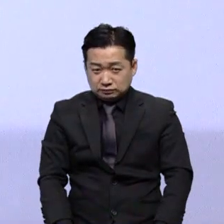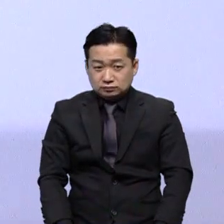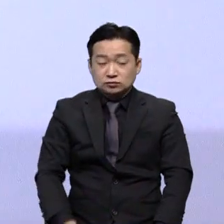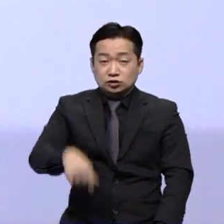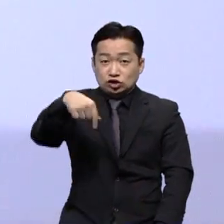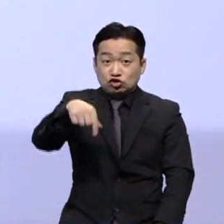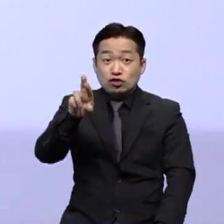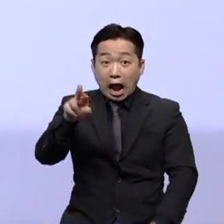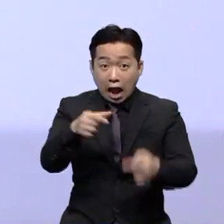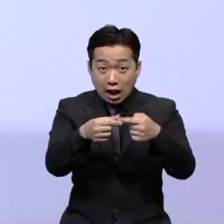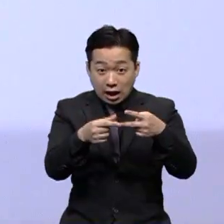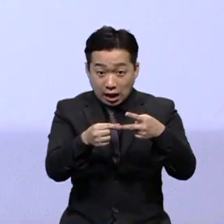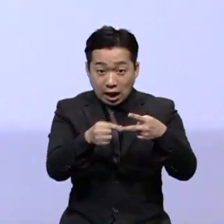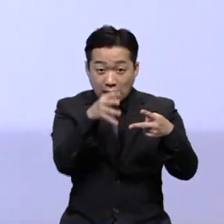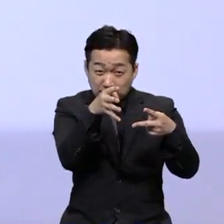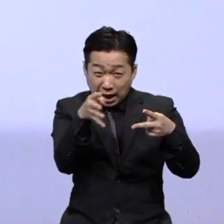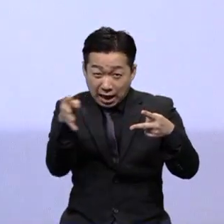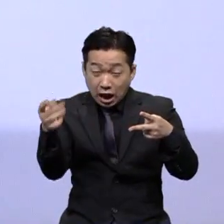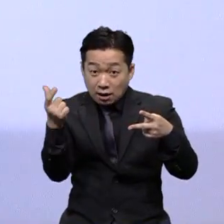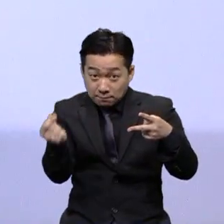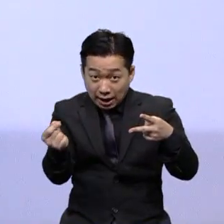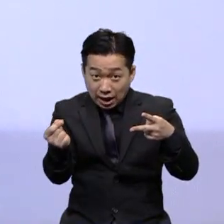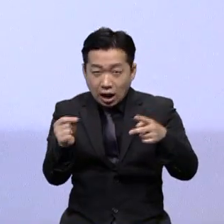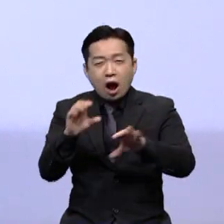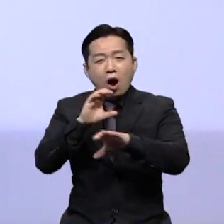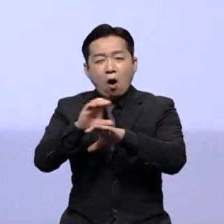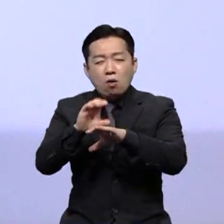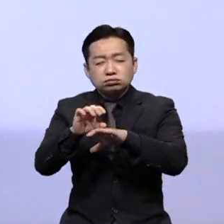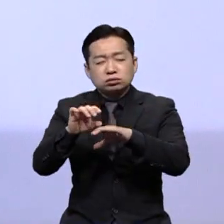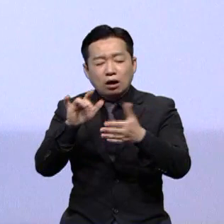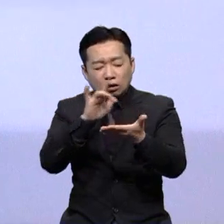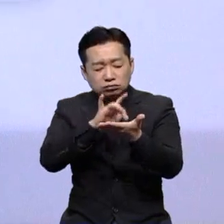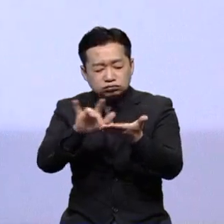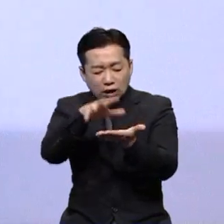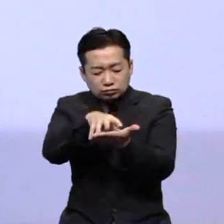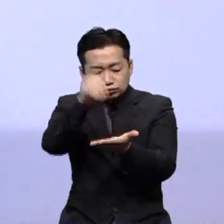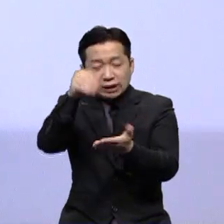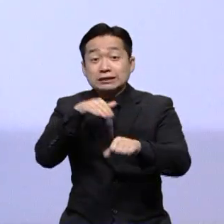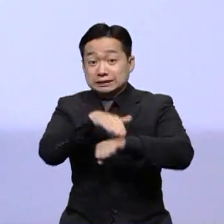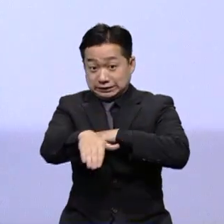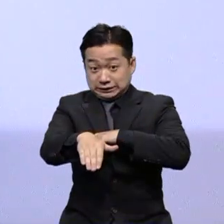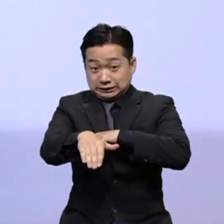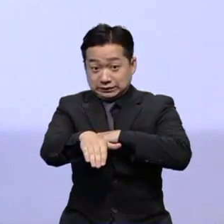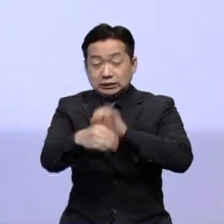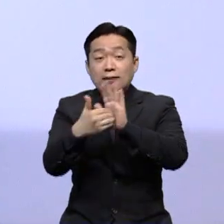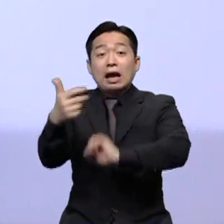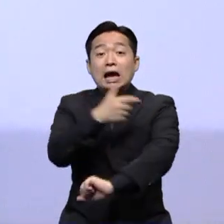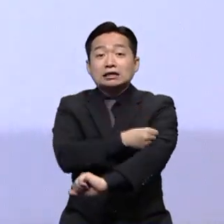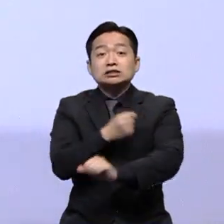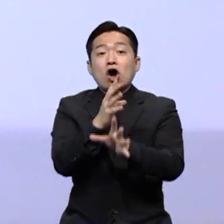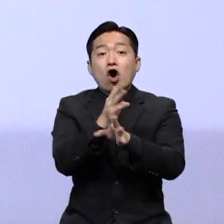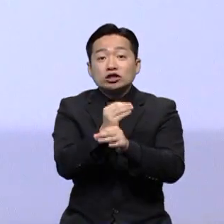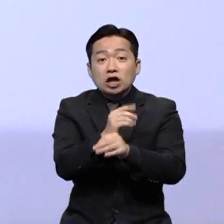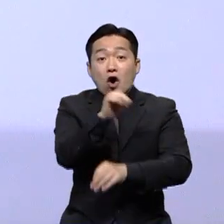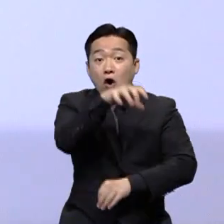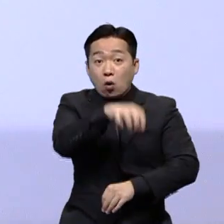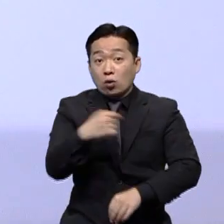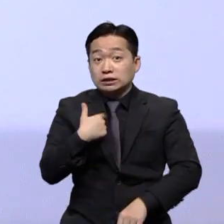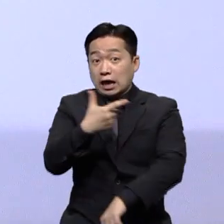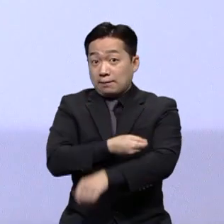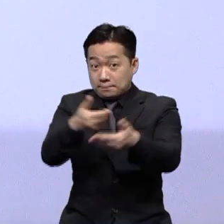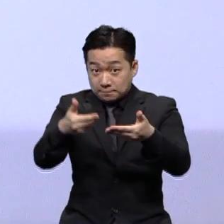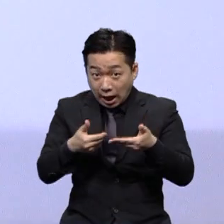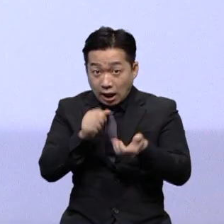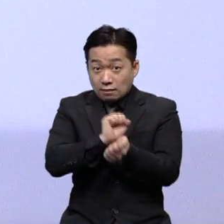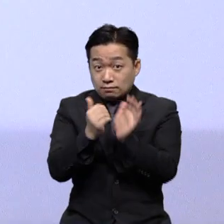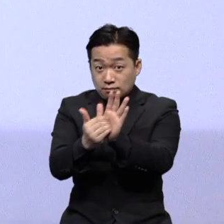QR코드 혹은 바코드처럼 디지털 방식이 될 겁니다. 여기엔 백신을 언제 어디서 맞았는지,